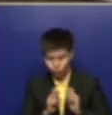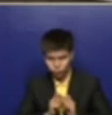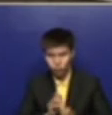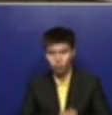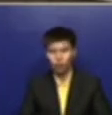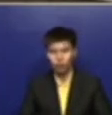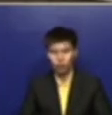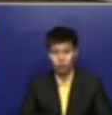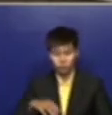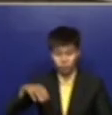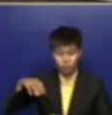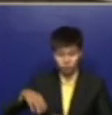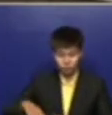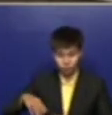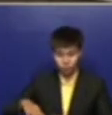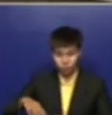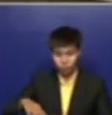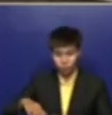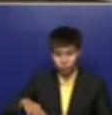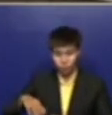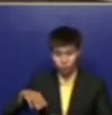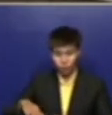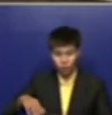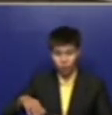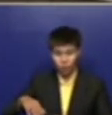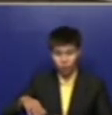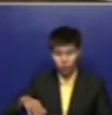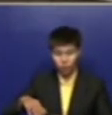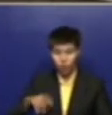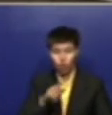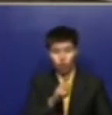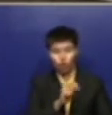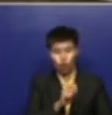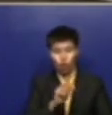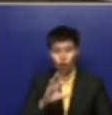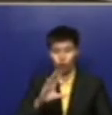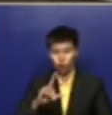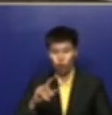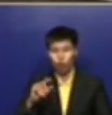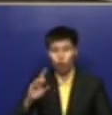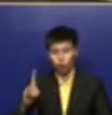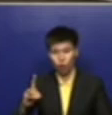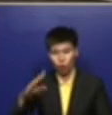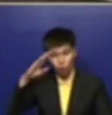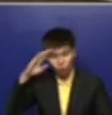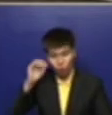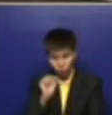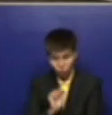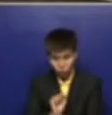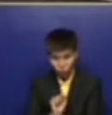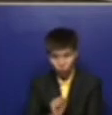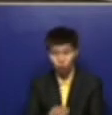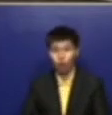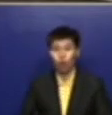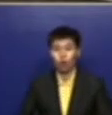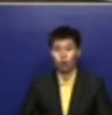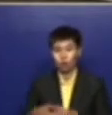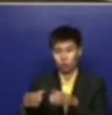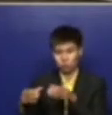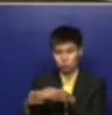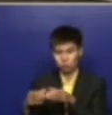การหมายถึงกองบัญชาการตำรวจตะเวนชายแดนใช้เป็นสถานที่สำหรับกองร้อยควบคุมฝูงชน2ก